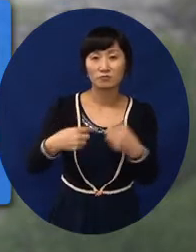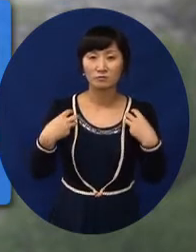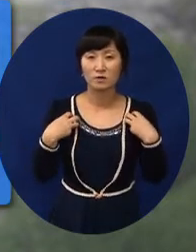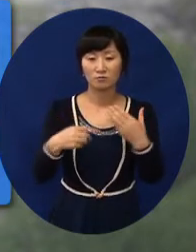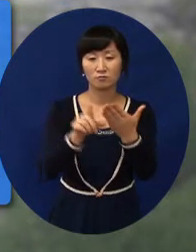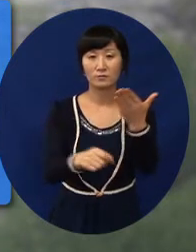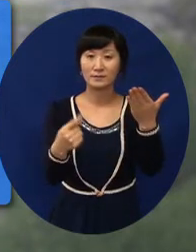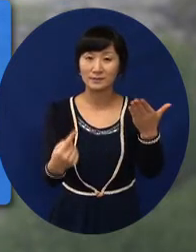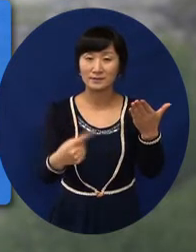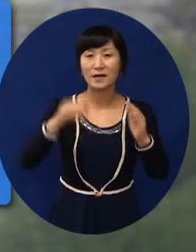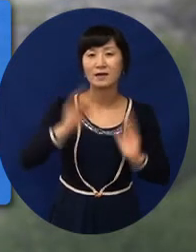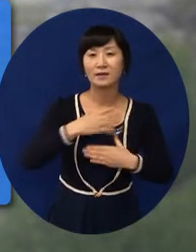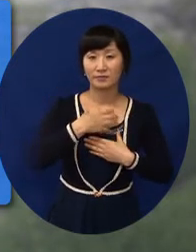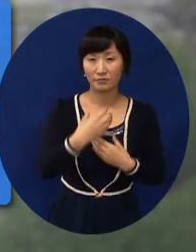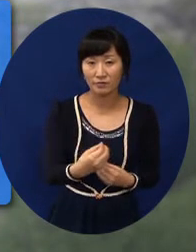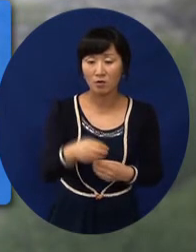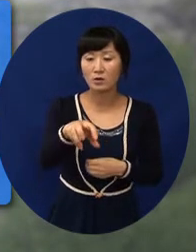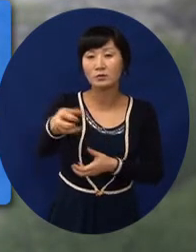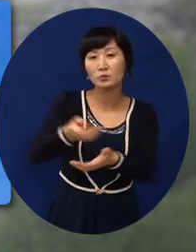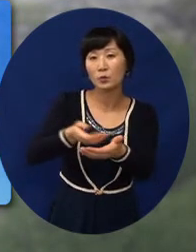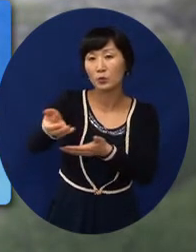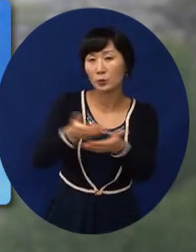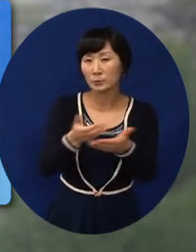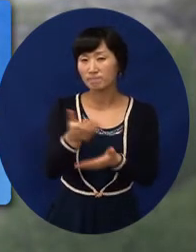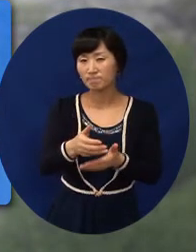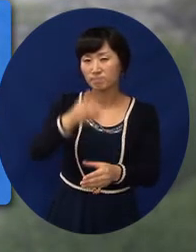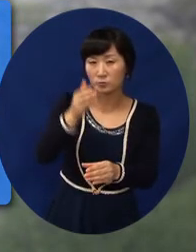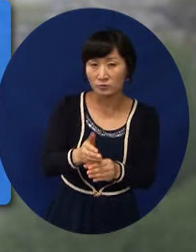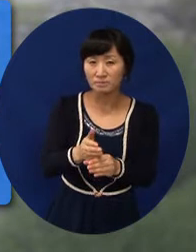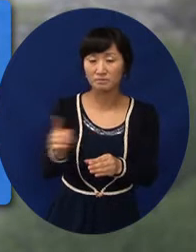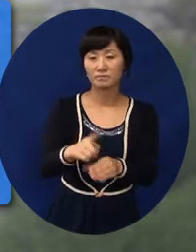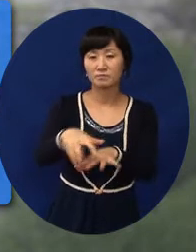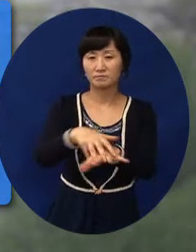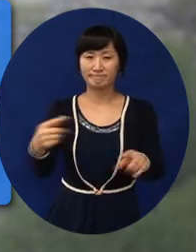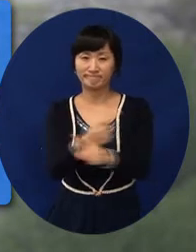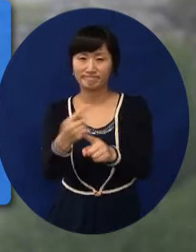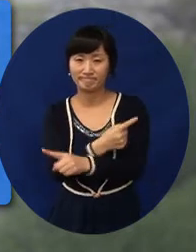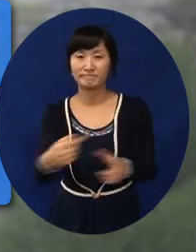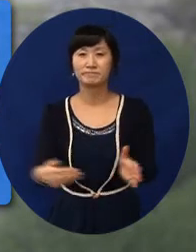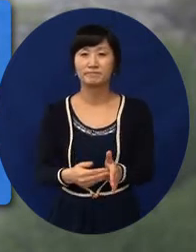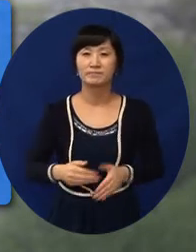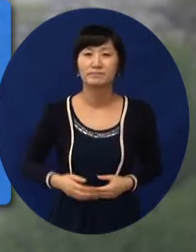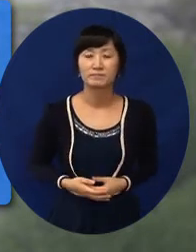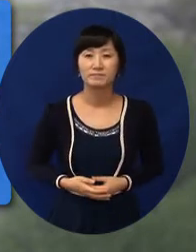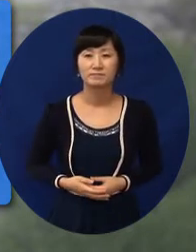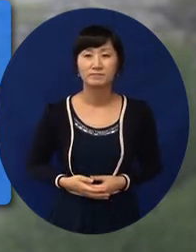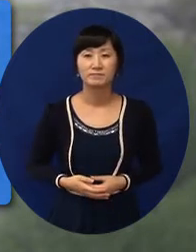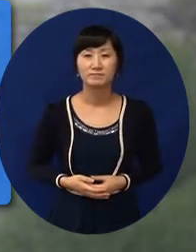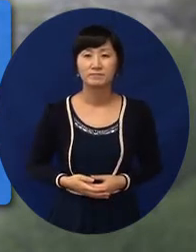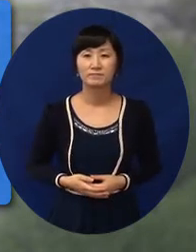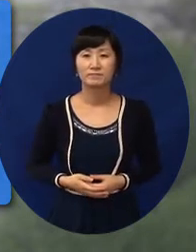대구시 교육청이 9월 1일자로 학생 안전과 현장 소통 기능 강화에 역점을 둔 조직 개편을 단행했습니다.